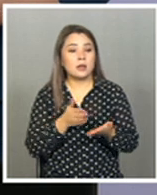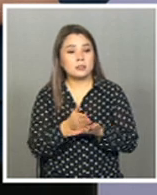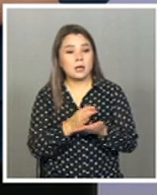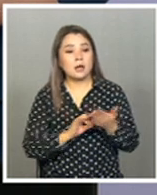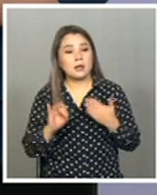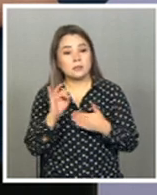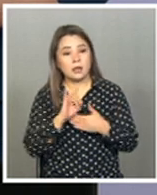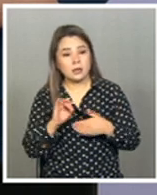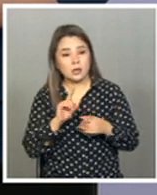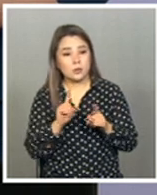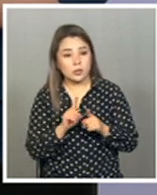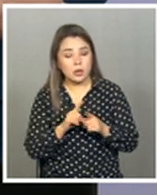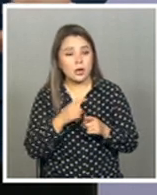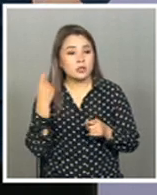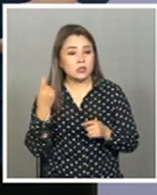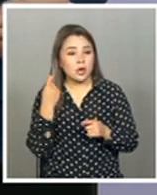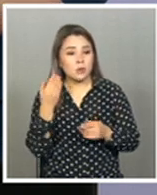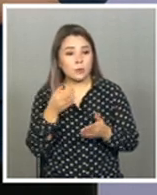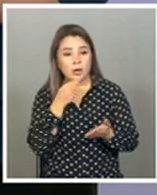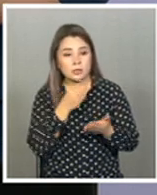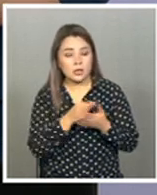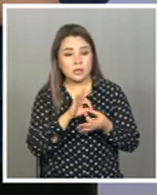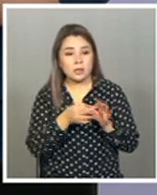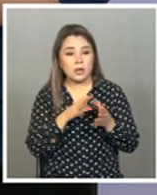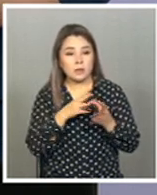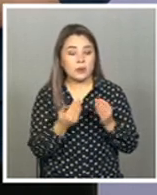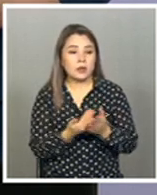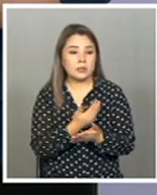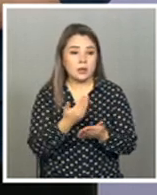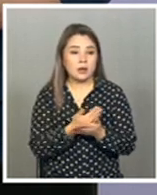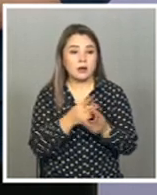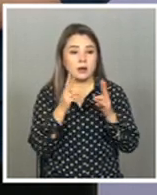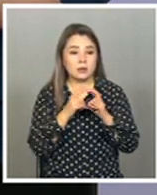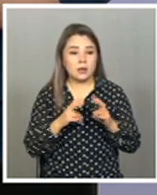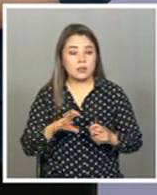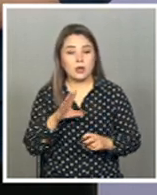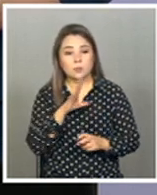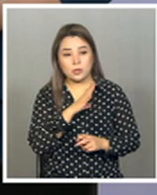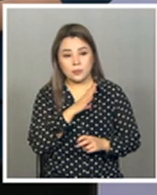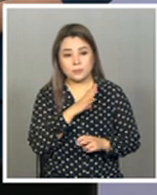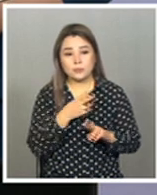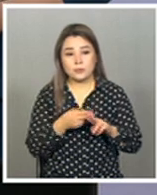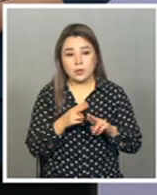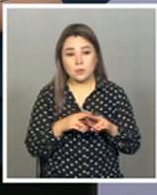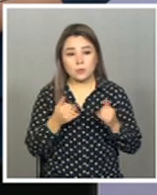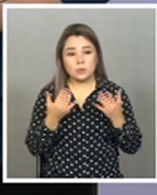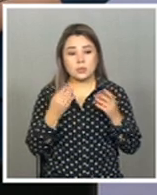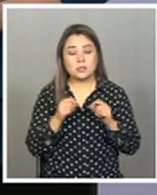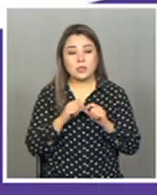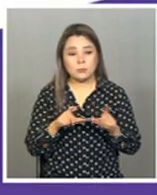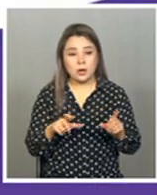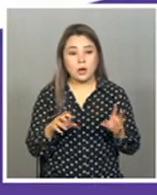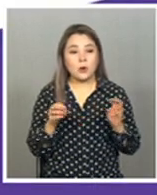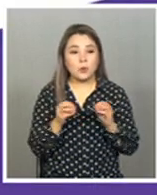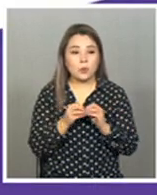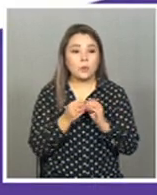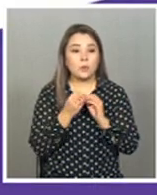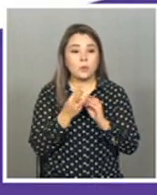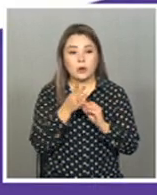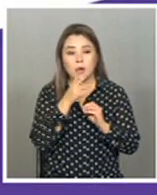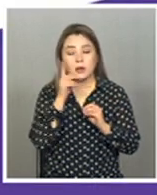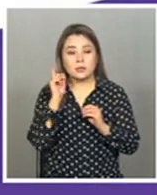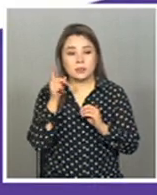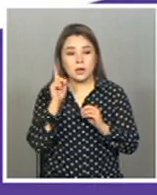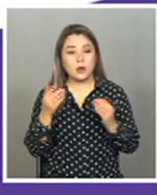және шаруашылығы туралы деректерді қарастырған болатынбыз. Бүгінгі сабақта 10-13 ғасырларда